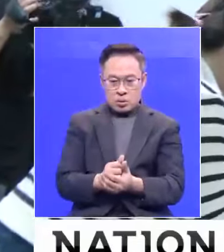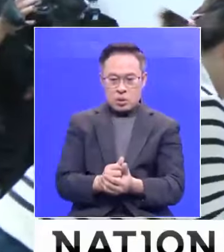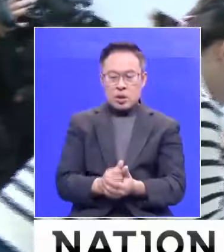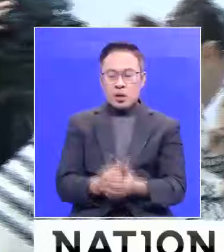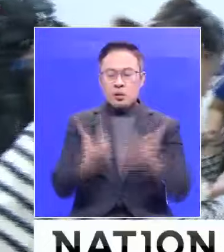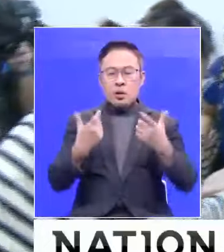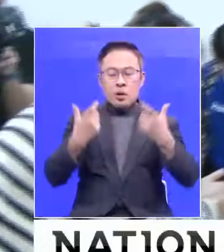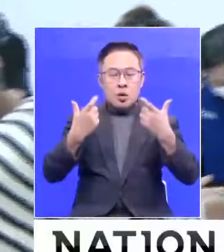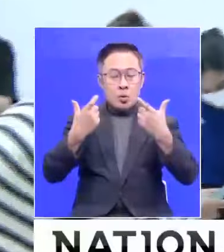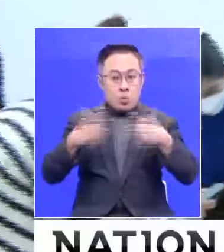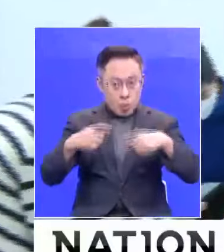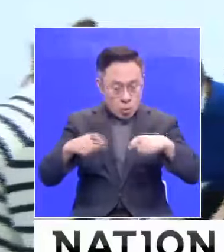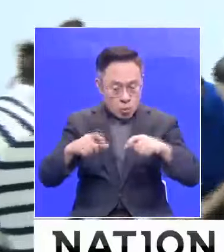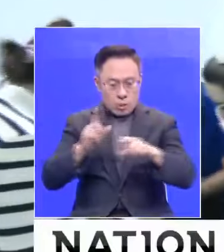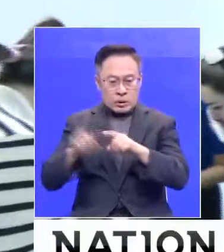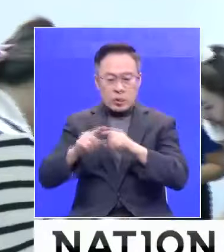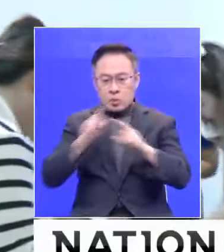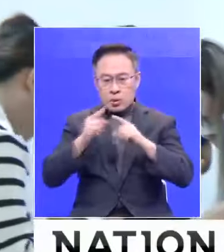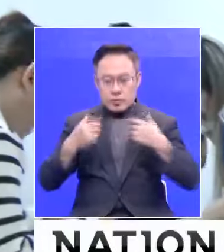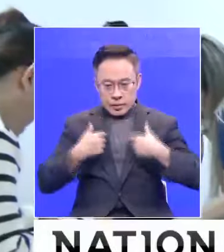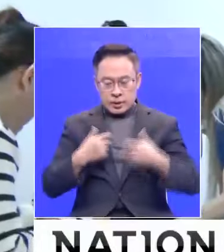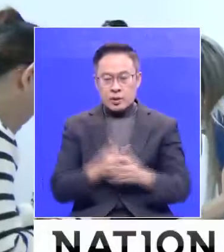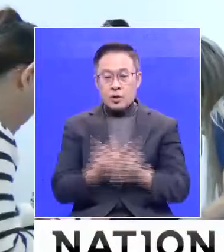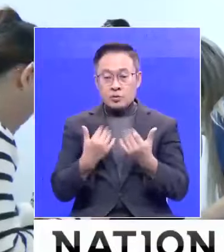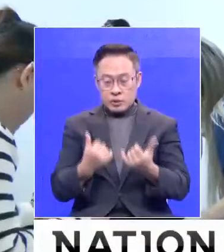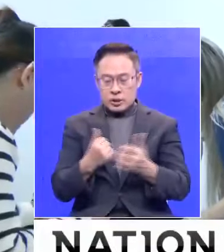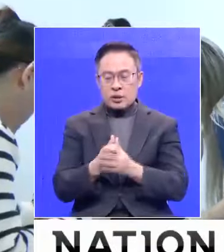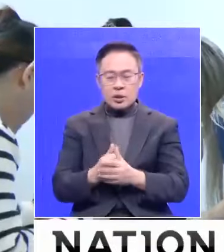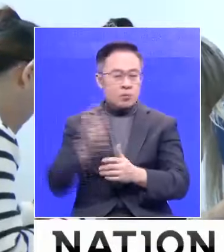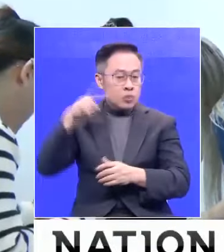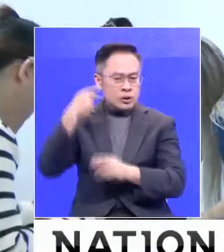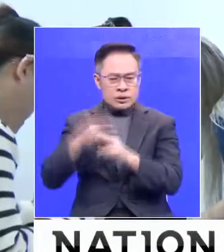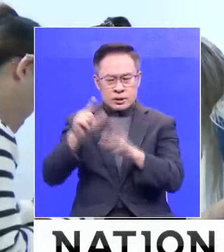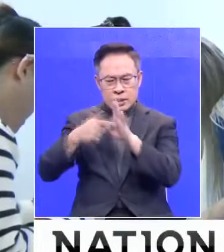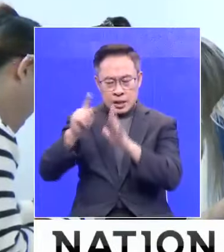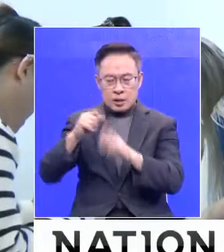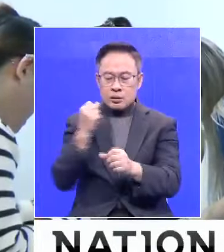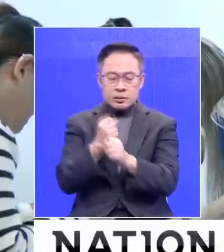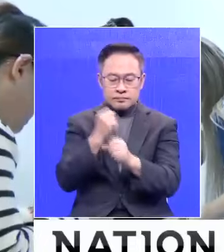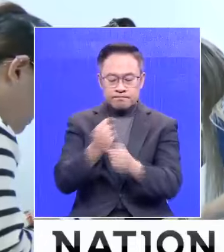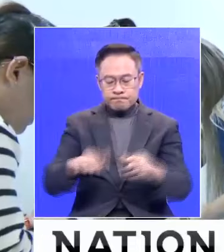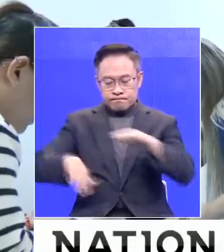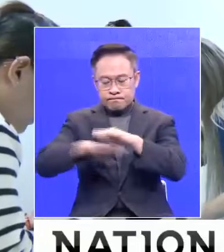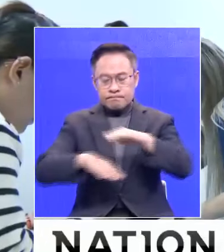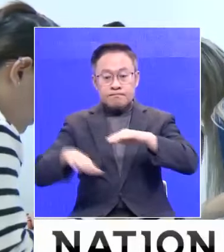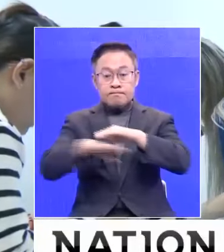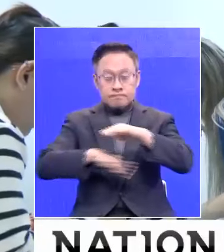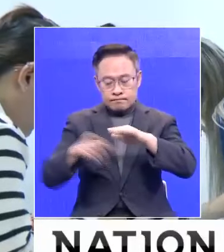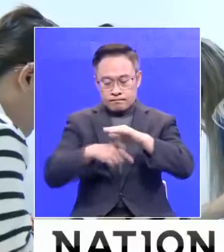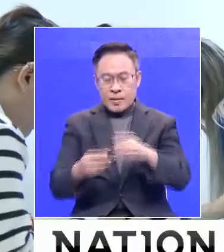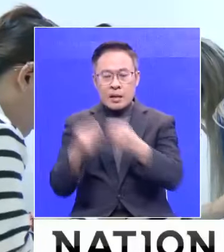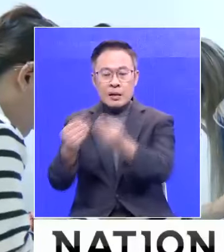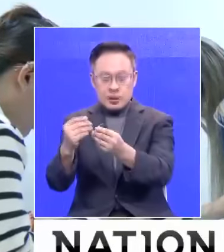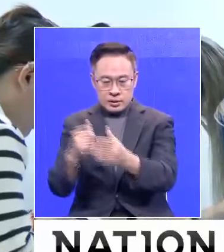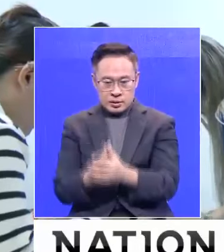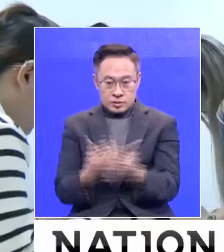นทนาครับที่วันนี้นะครับซอลักผู้เสียหายรวมถึงมูลนิธิรณรงค์ทวงคืนความยุติธรรมเนี่ยก็จะไปยื่นให้น